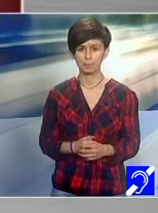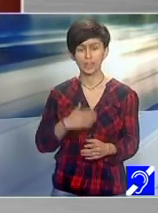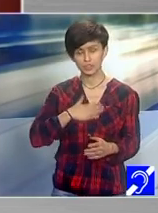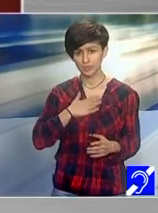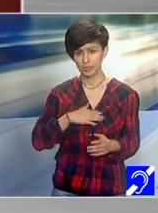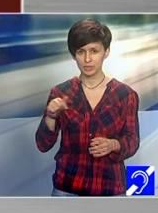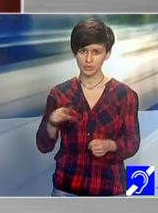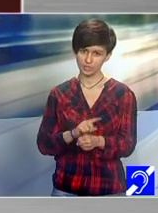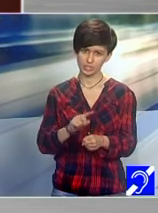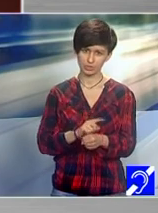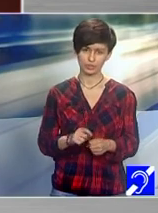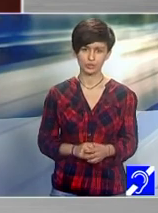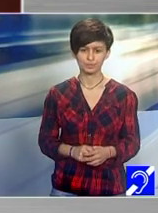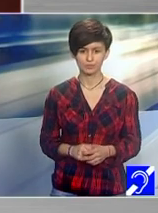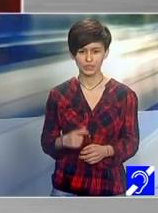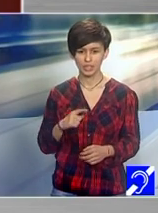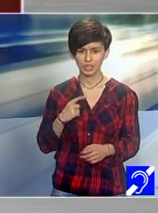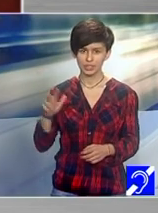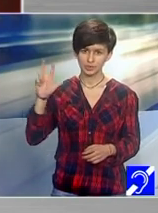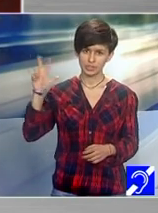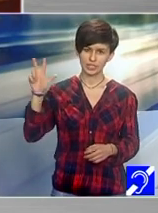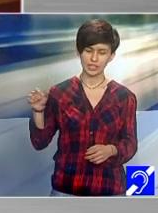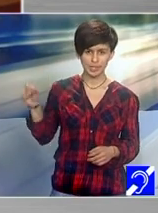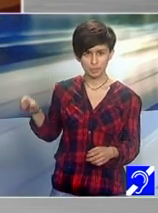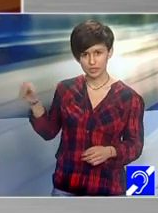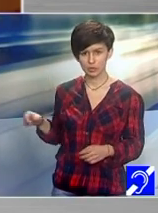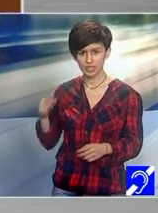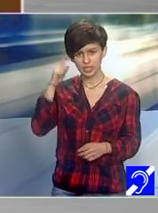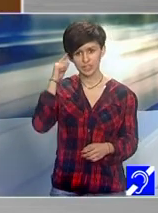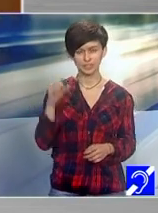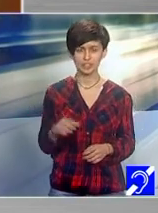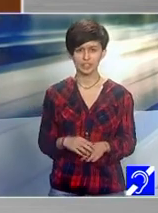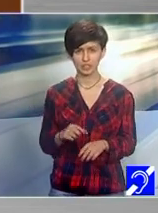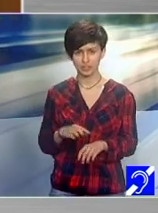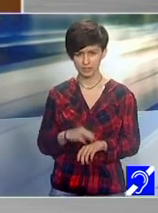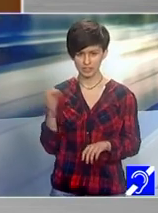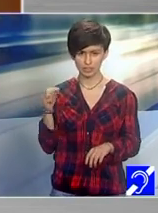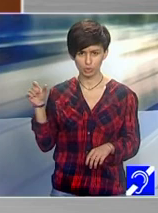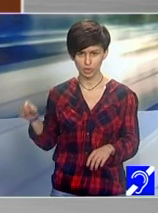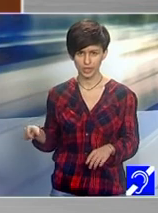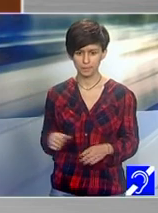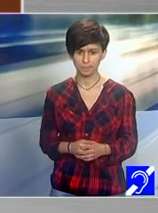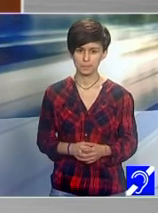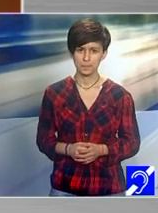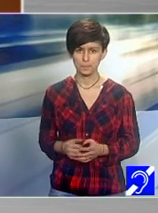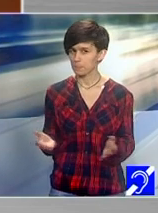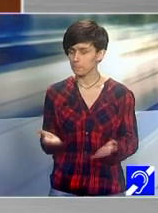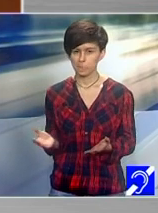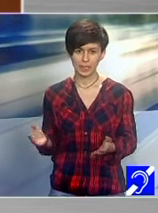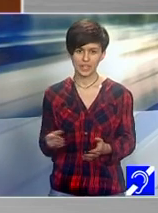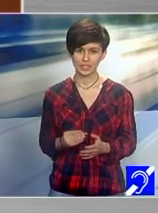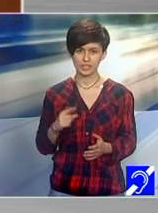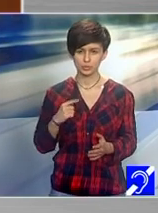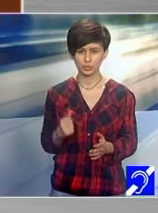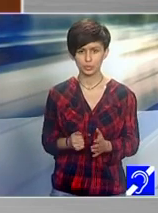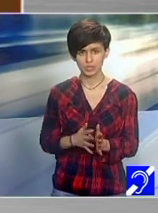Sunt trei persoane, trei inventatori, neingineri. Și care nu fac parte dintr-un institut